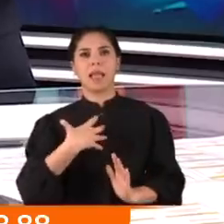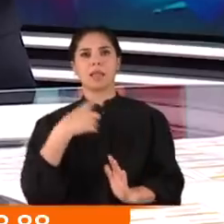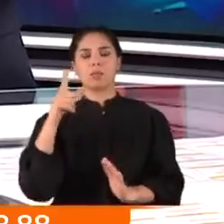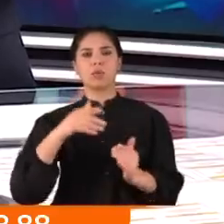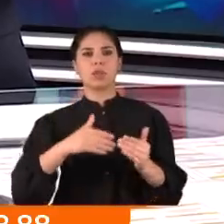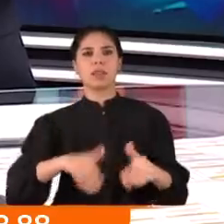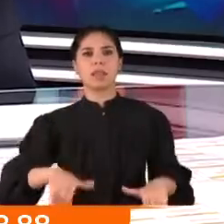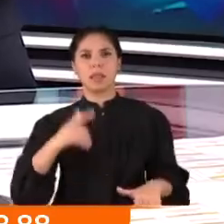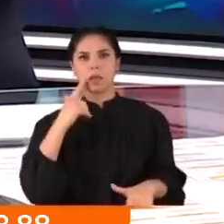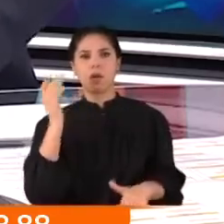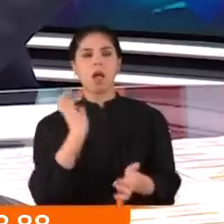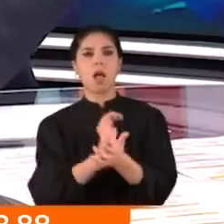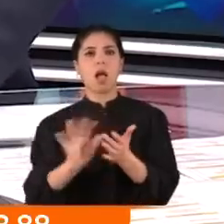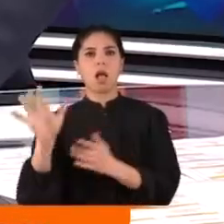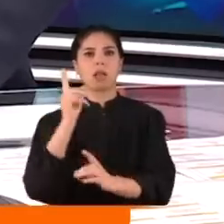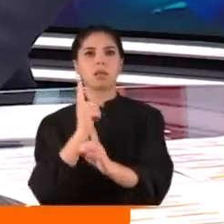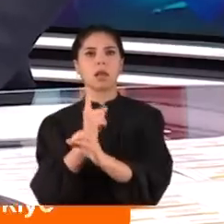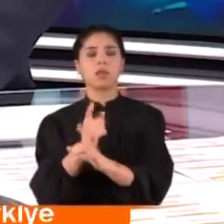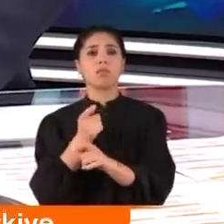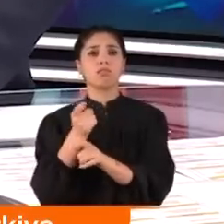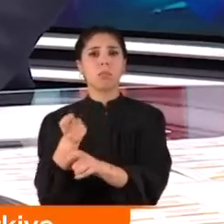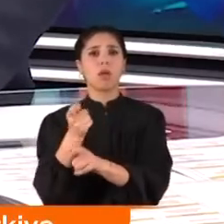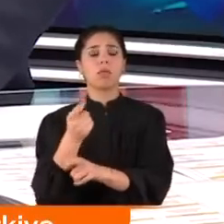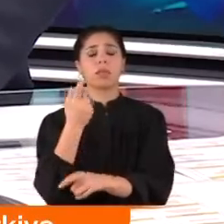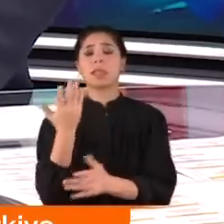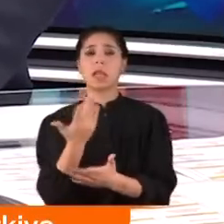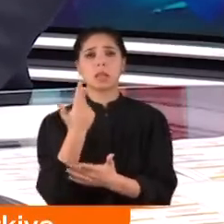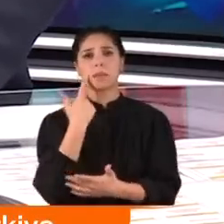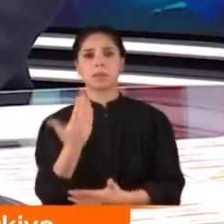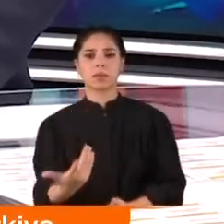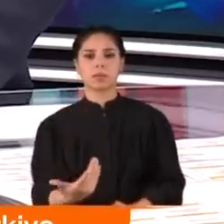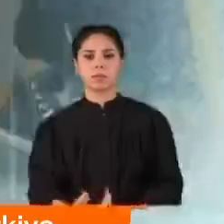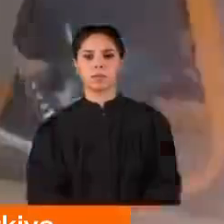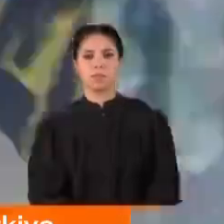bu sınırlamayla velilerin karşısına nasıl bir zorunluluk çıkarıyor?